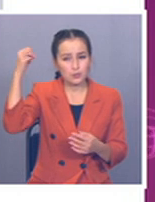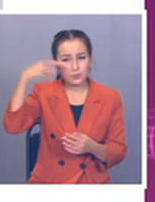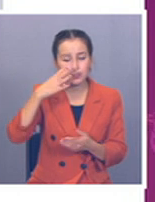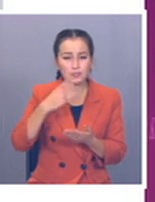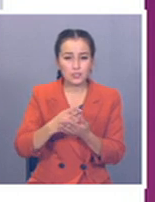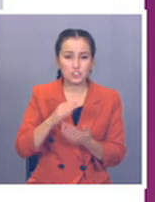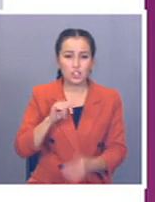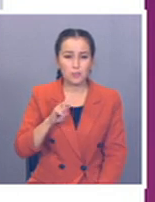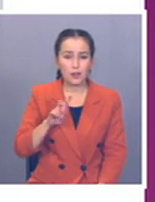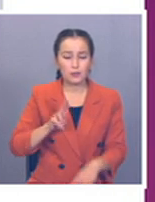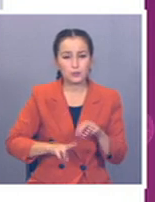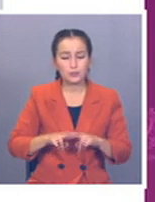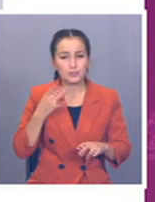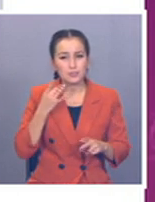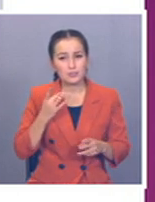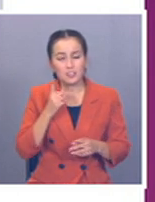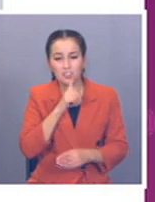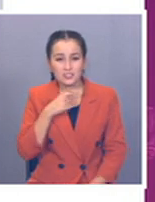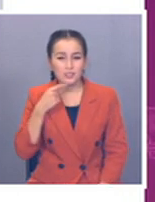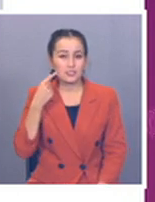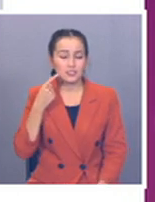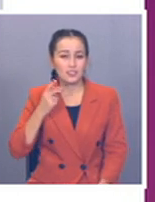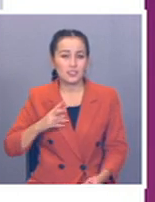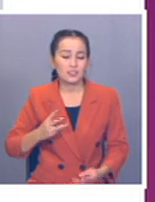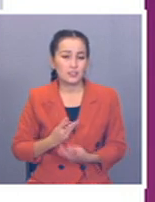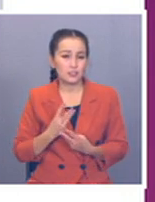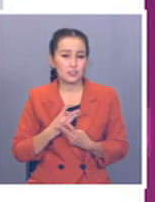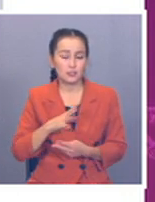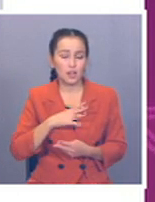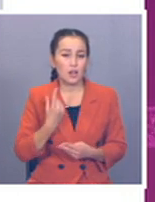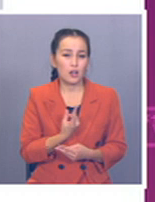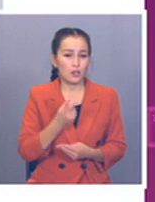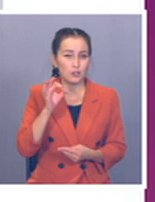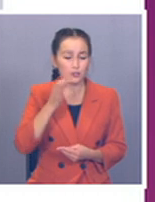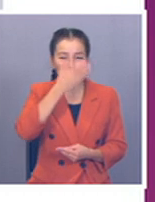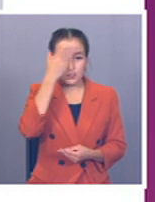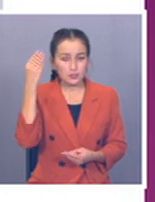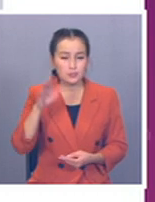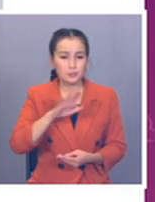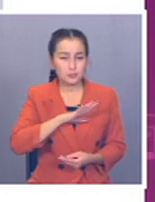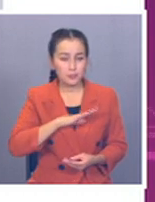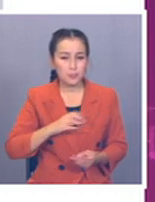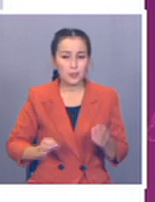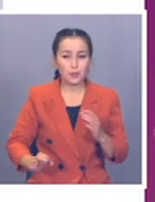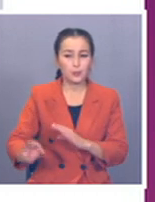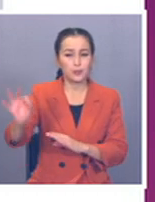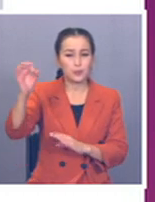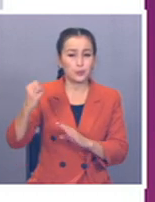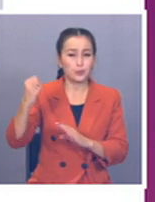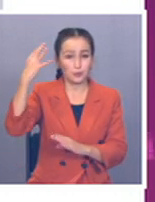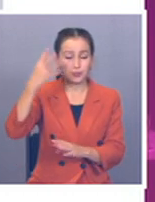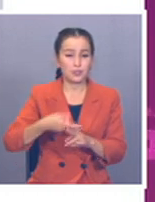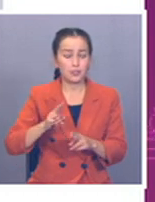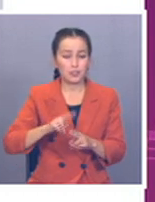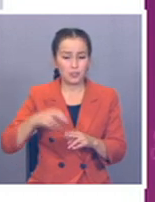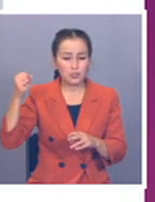көңіліне қуаныш ұялатып, бір сәт болсын жалғыздығын ұмыттыратын. Көкжиектен шыққан күннің нұры